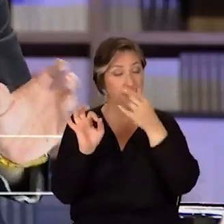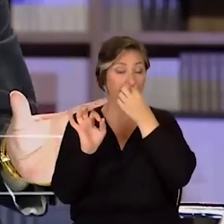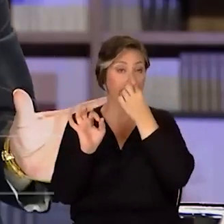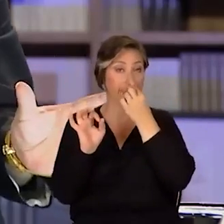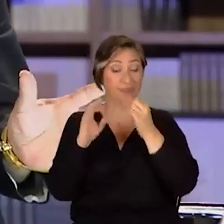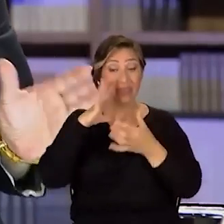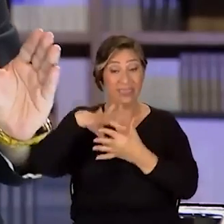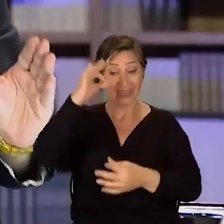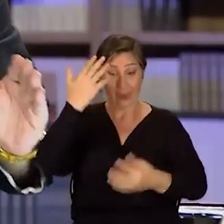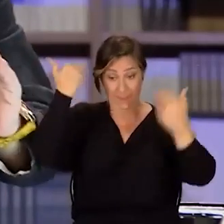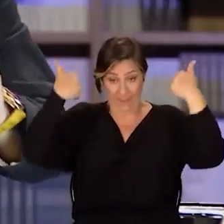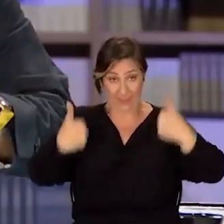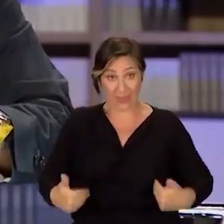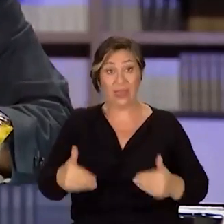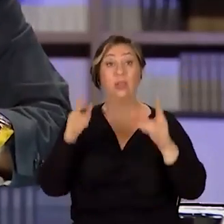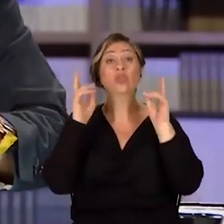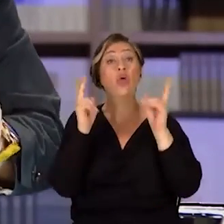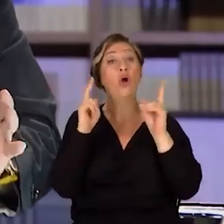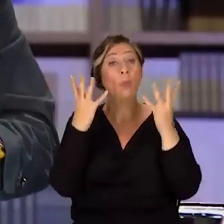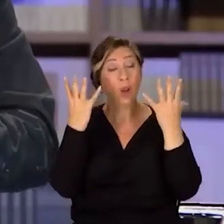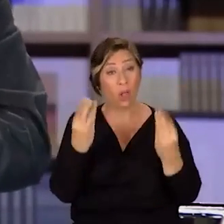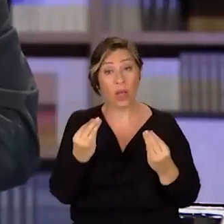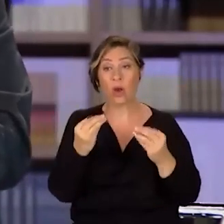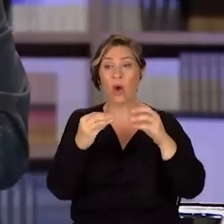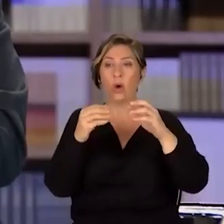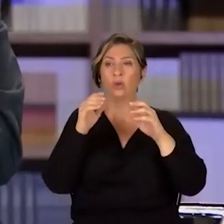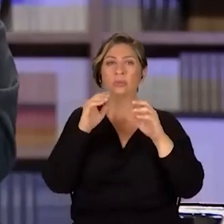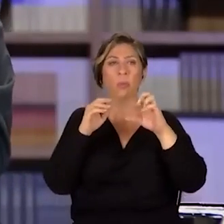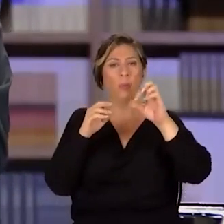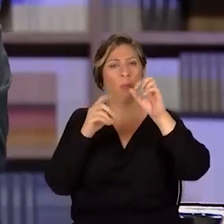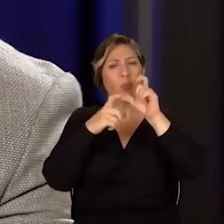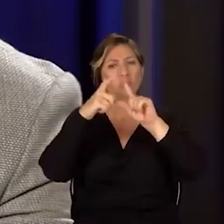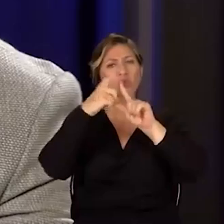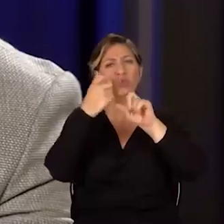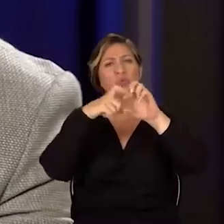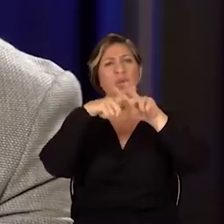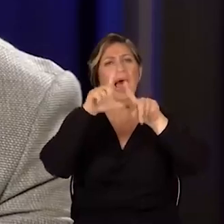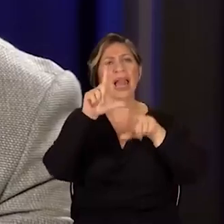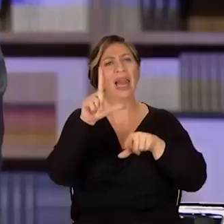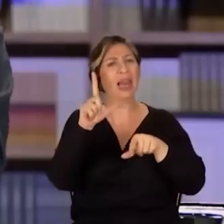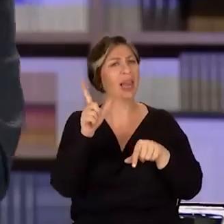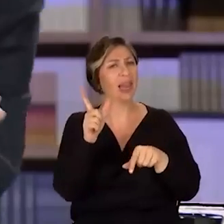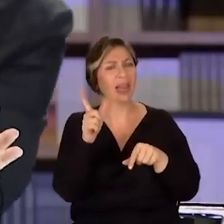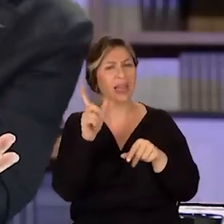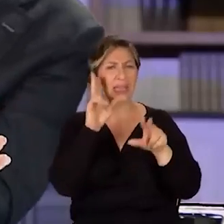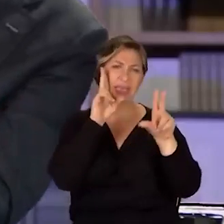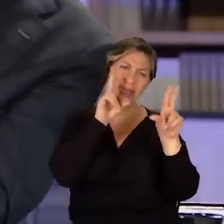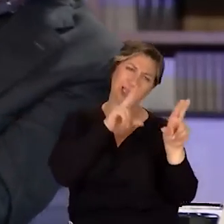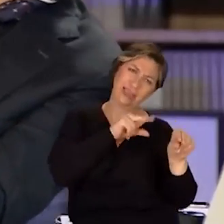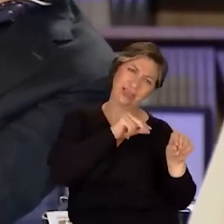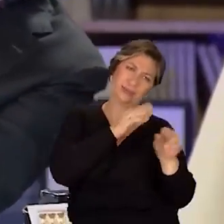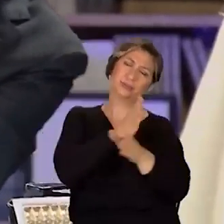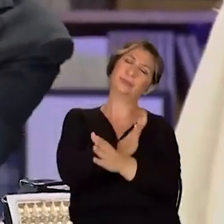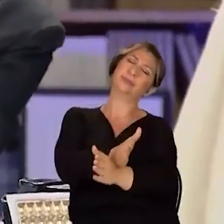İnsan bedeninde tipik olarak postüral yaslanma, yatak dediğimiz şey,